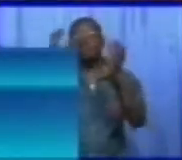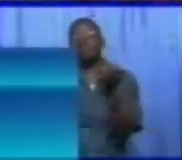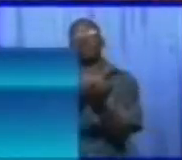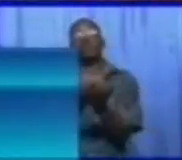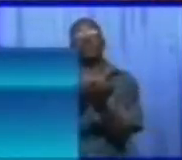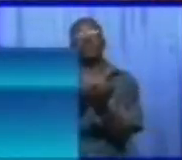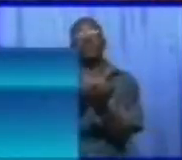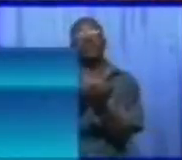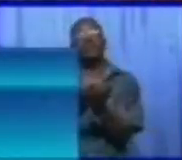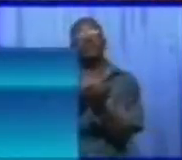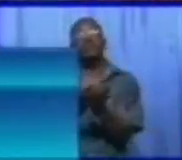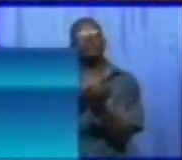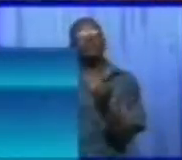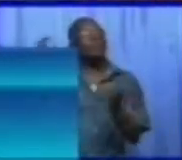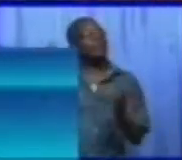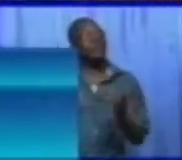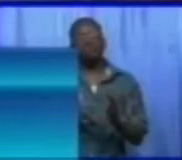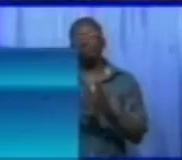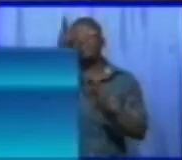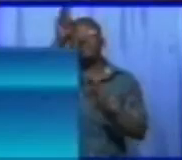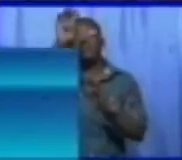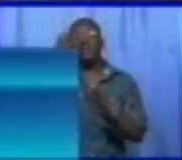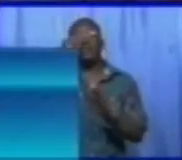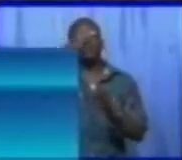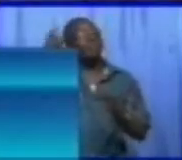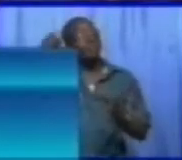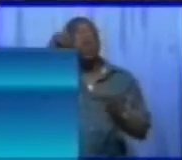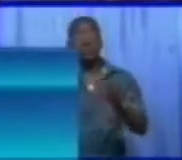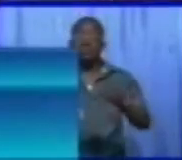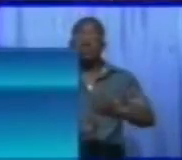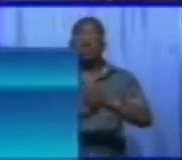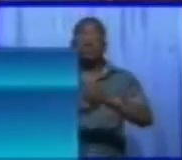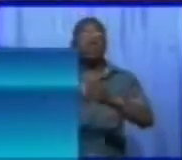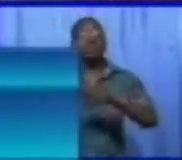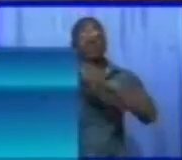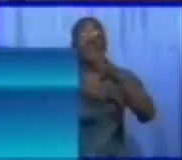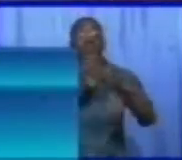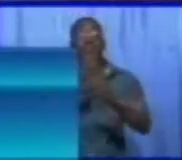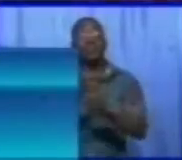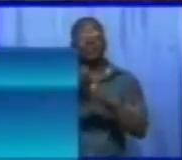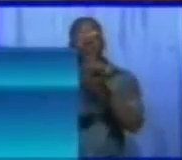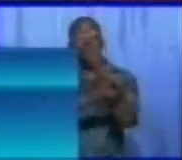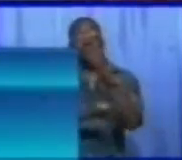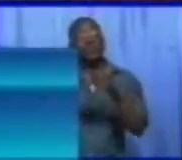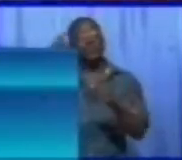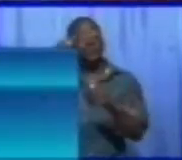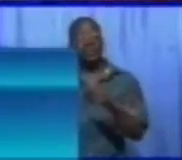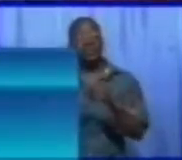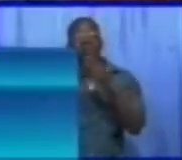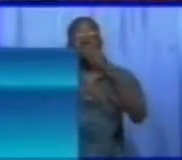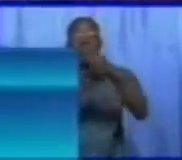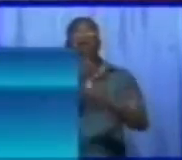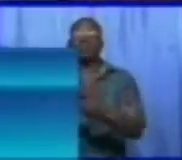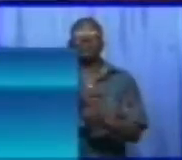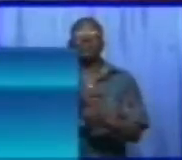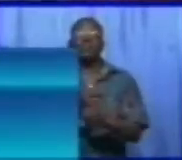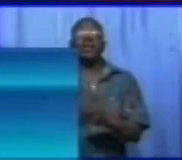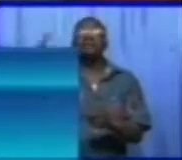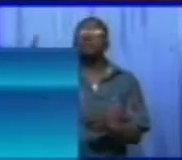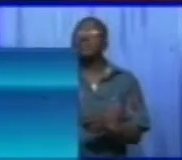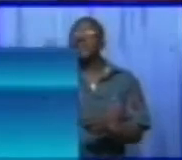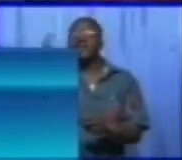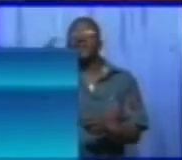Le braconnage se développe. C'est un problème de sécurité nationale, sous-régionale et internationale. C'est des réseaux de